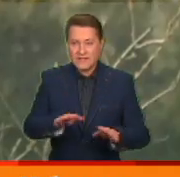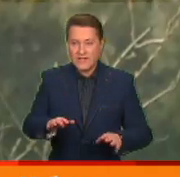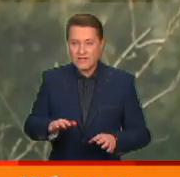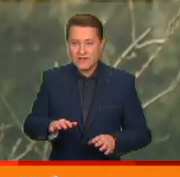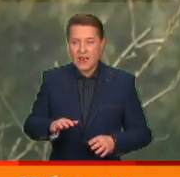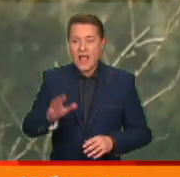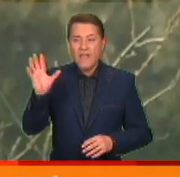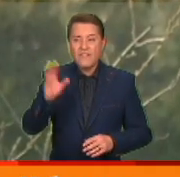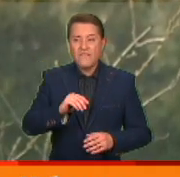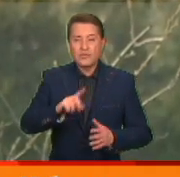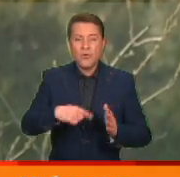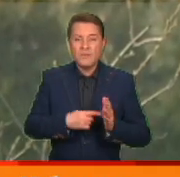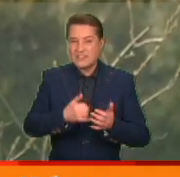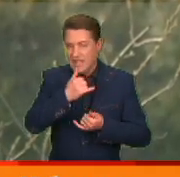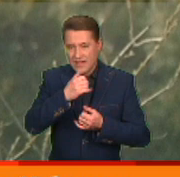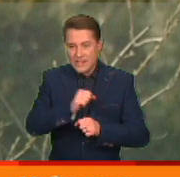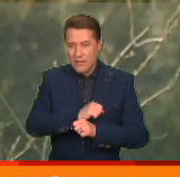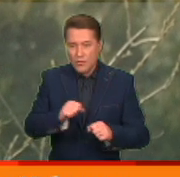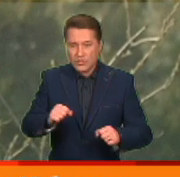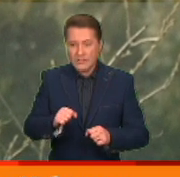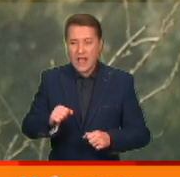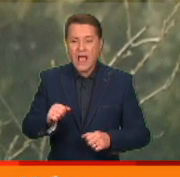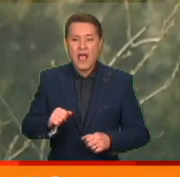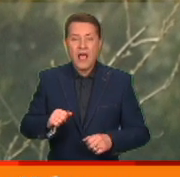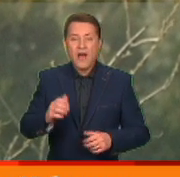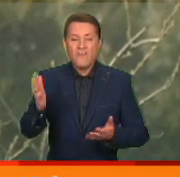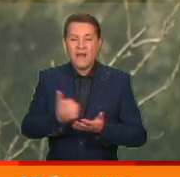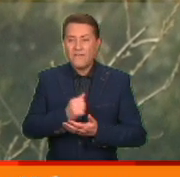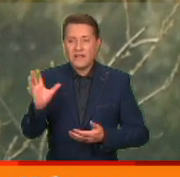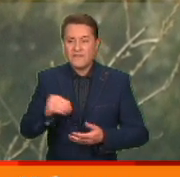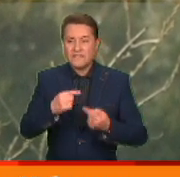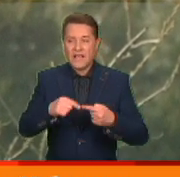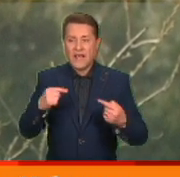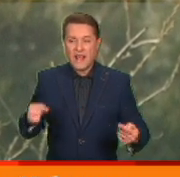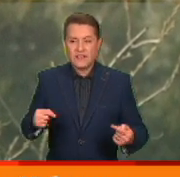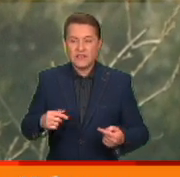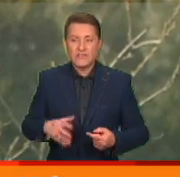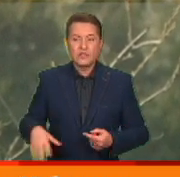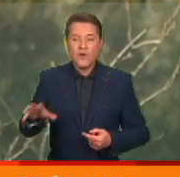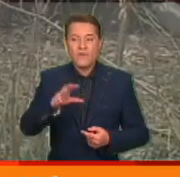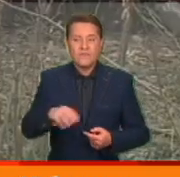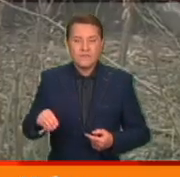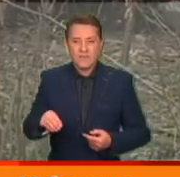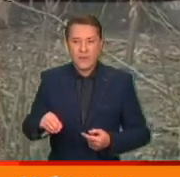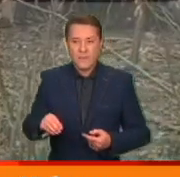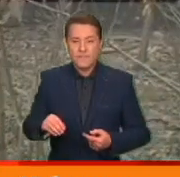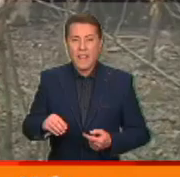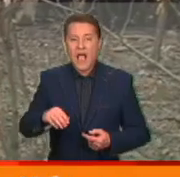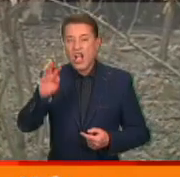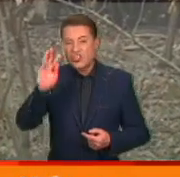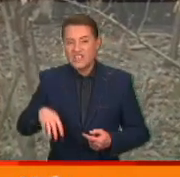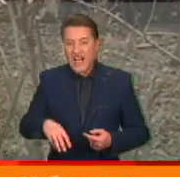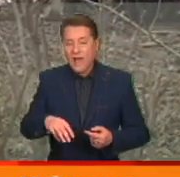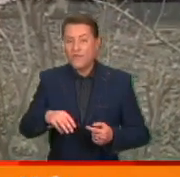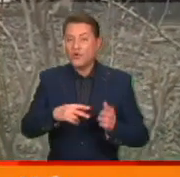На все місто не можна виявити всі ці речі і знову ж таки зі всіма ними якось дати раду. Штрафу майже на